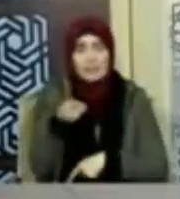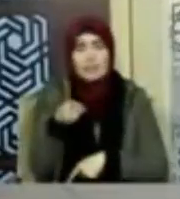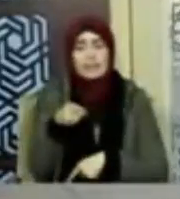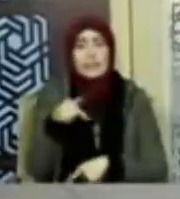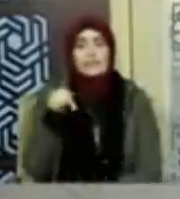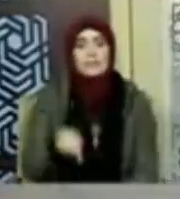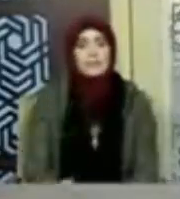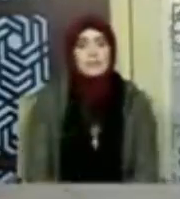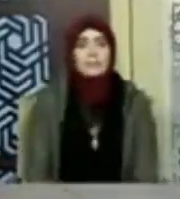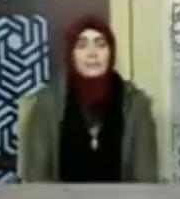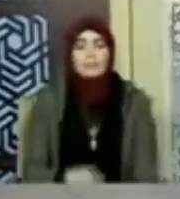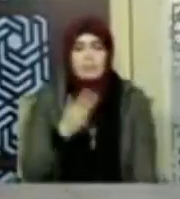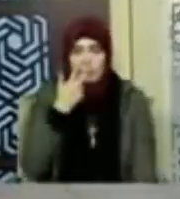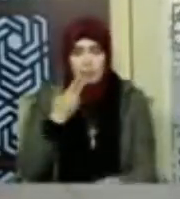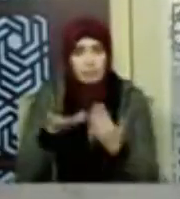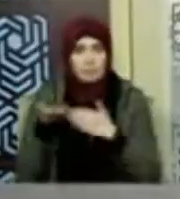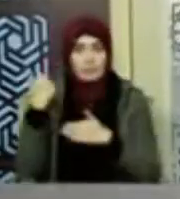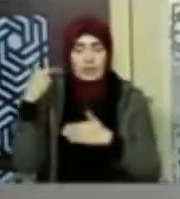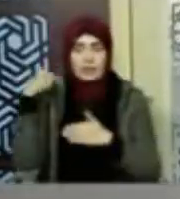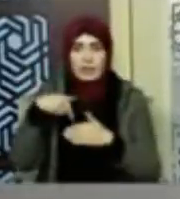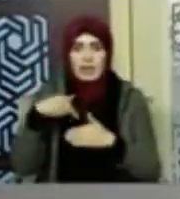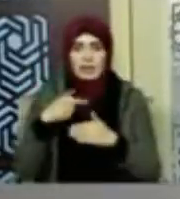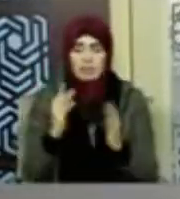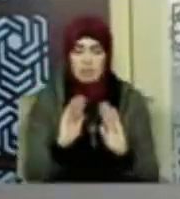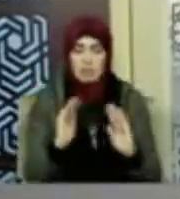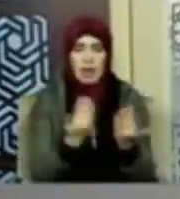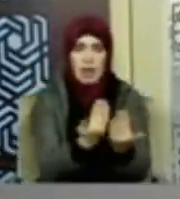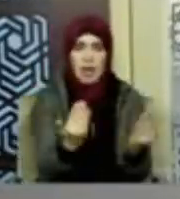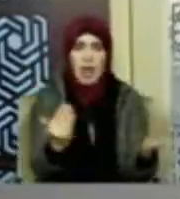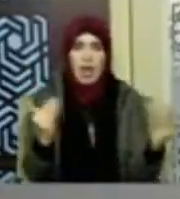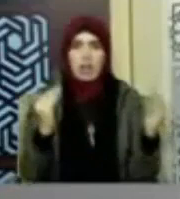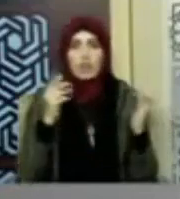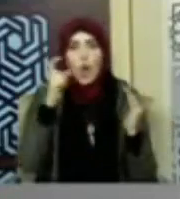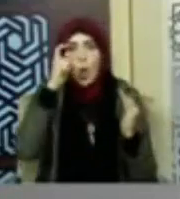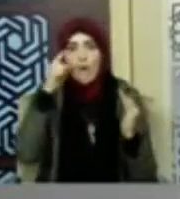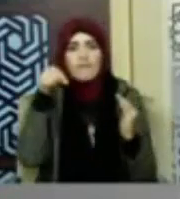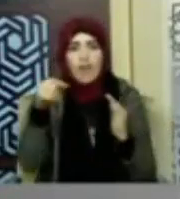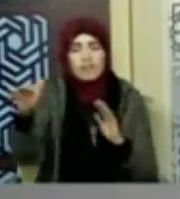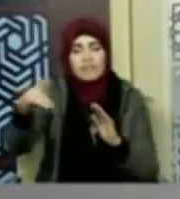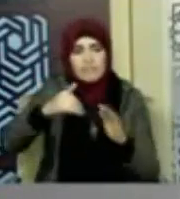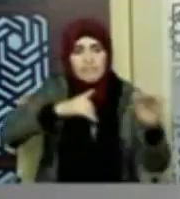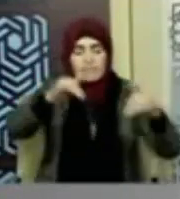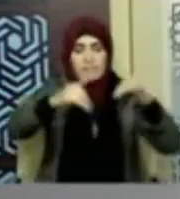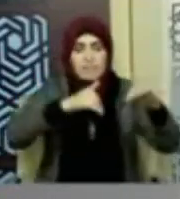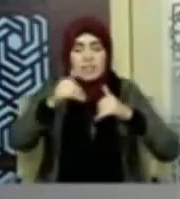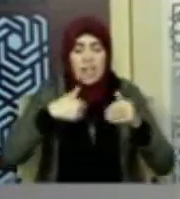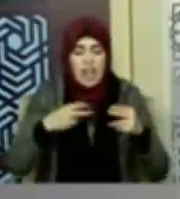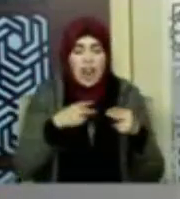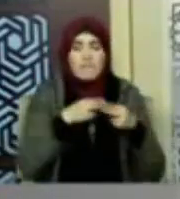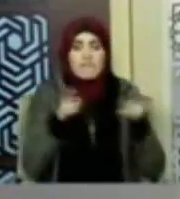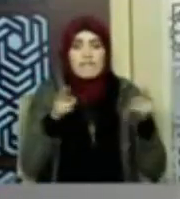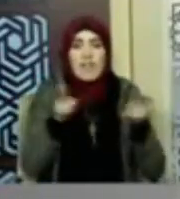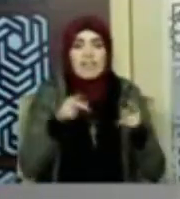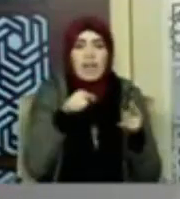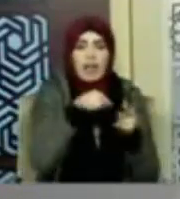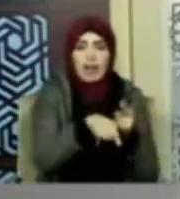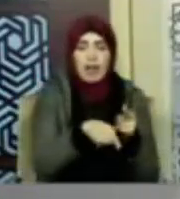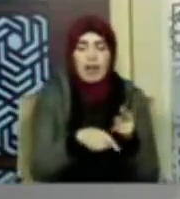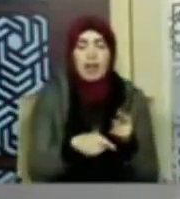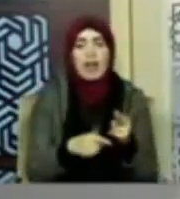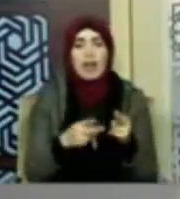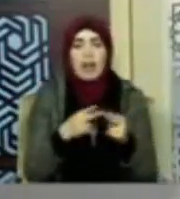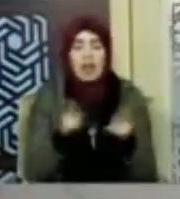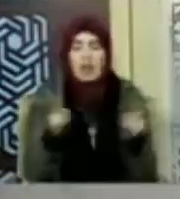لقد رأيت أبا هذه وأخاها وقد حاصر حصنا يوما حتى فتحه الله عليهما،